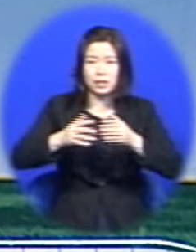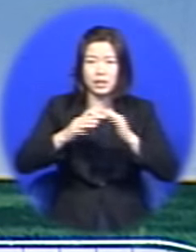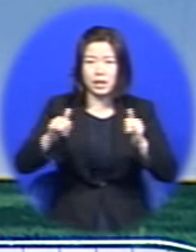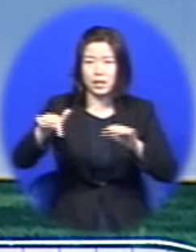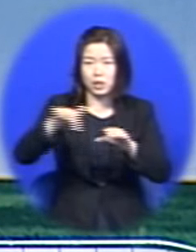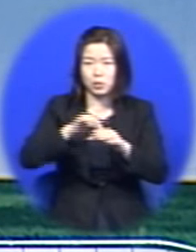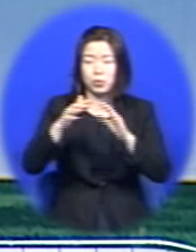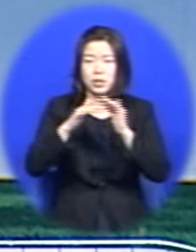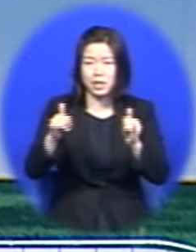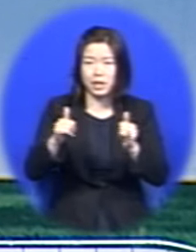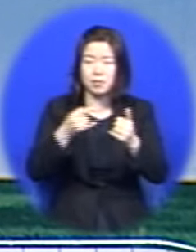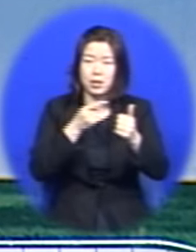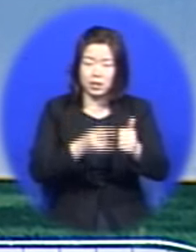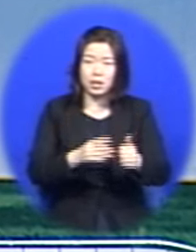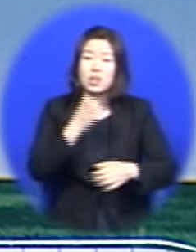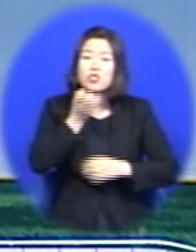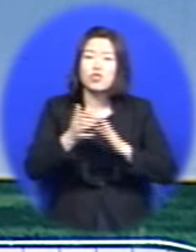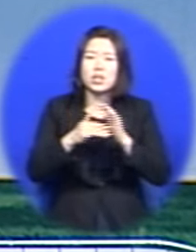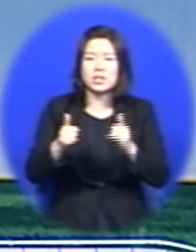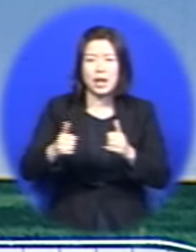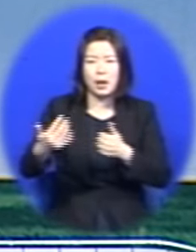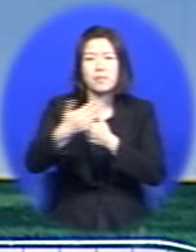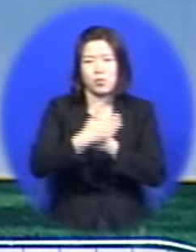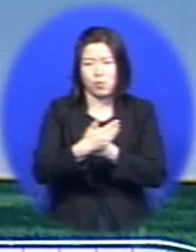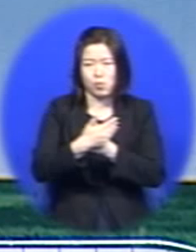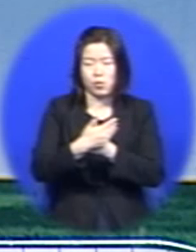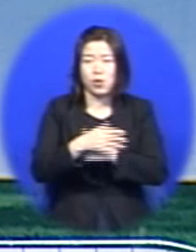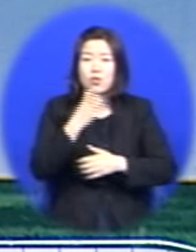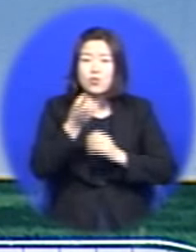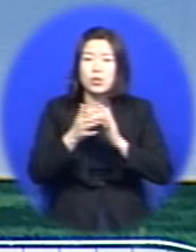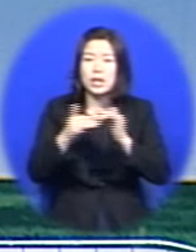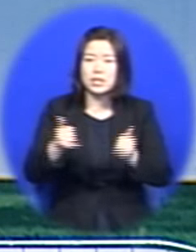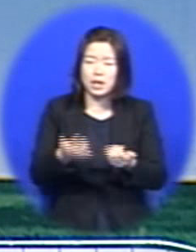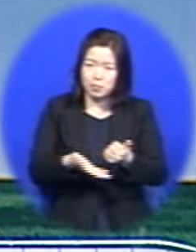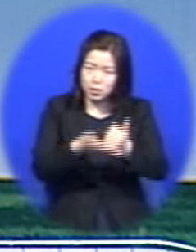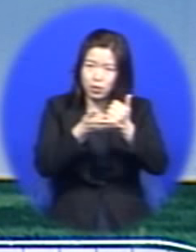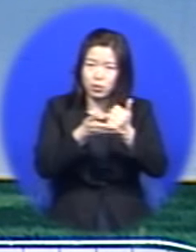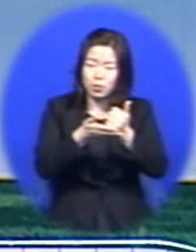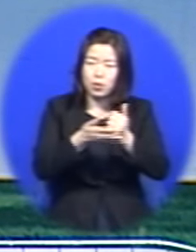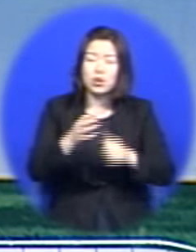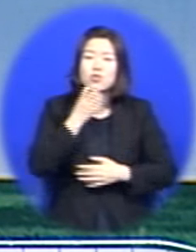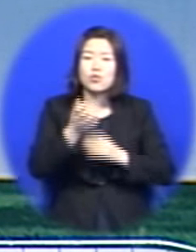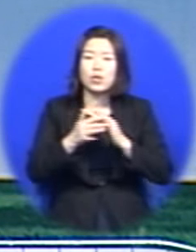유대인들을 품어주라. 유대인들을 위해서 섬기라. 그들을 아끼라.